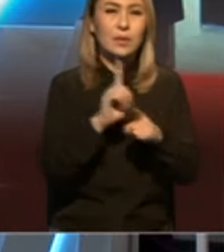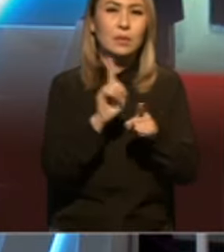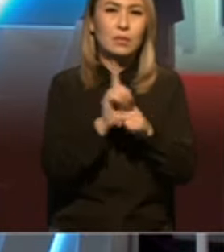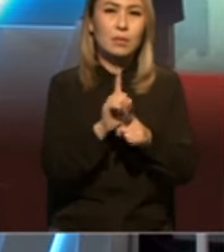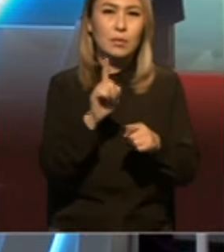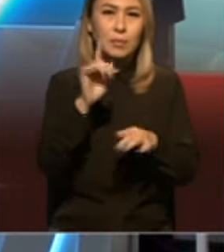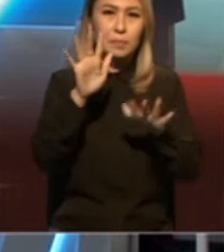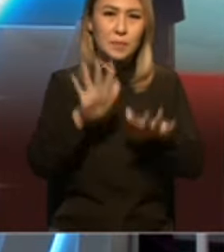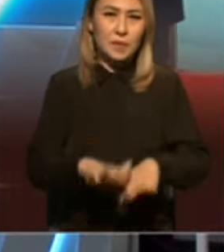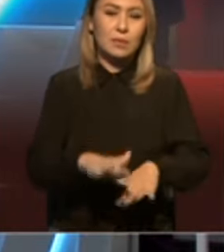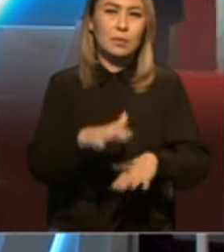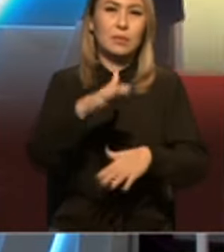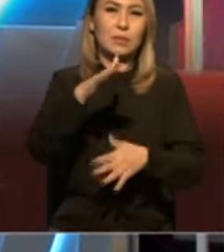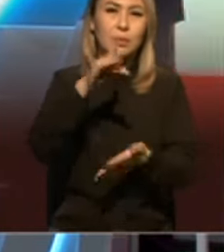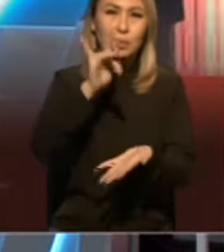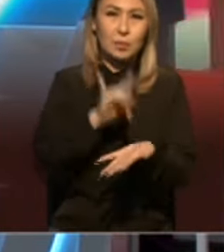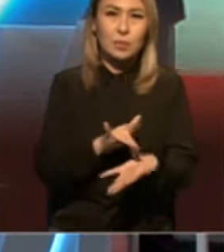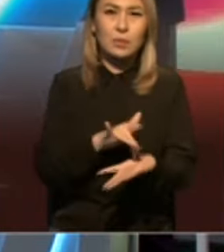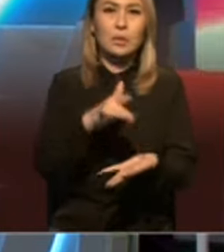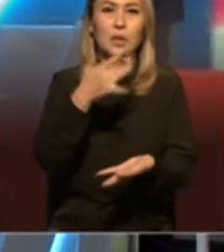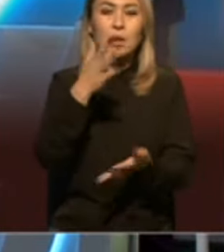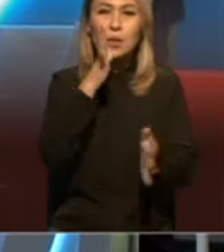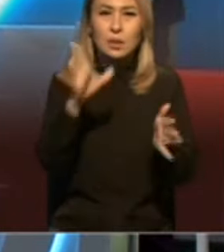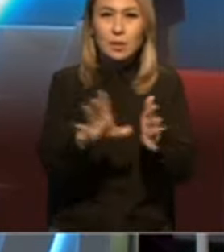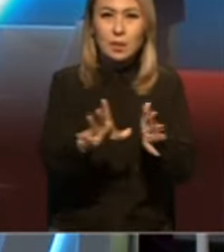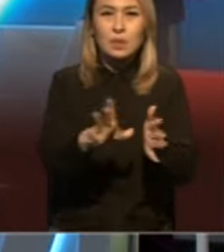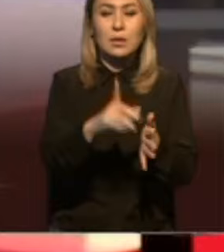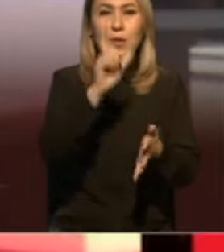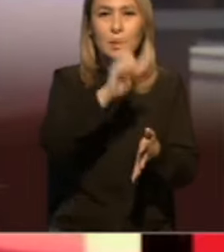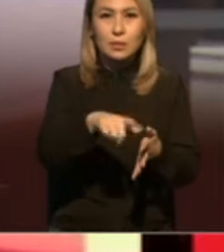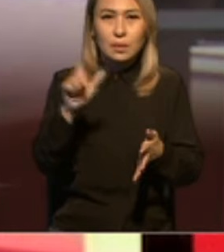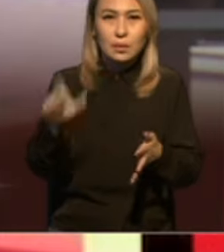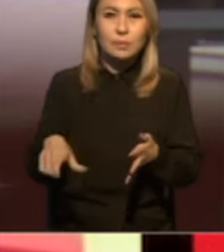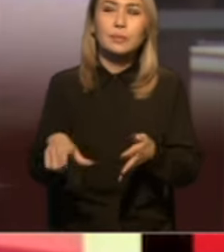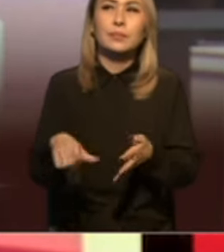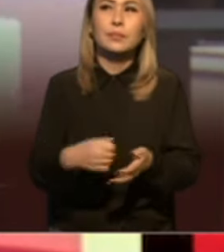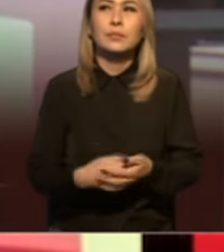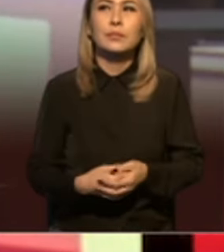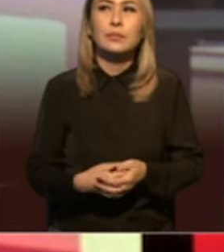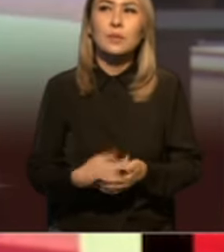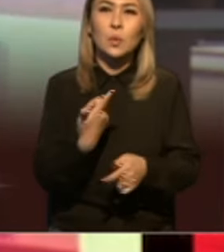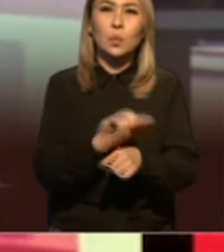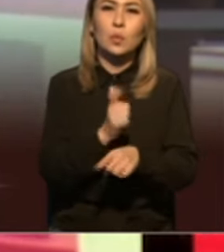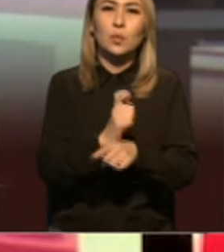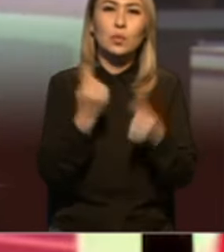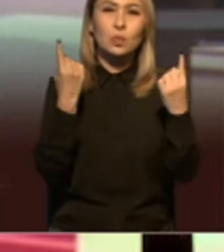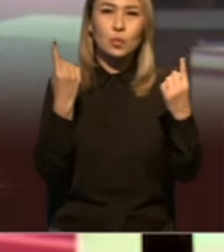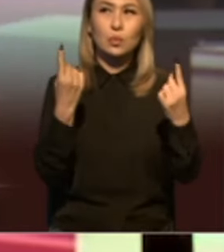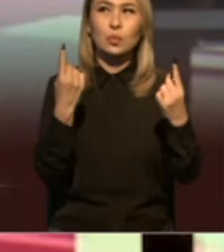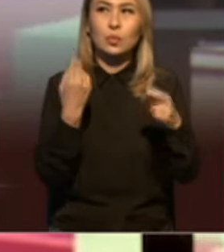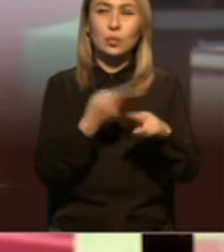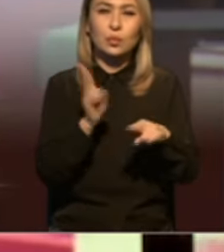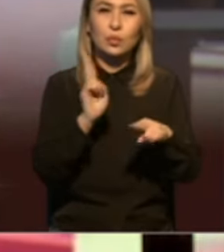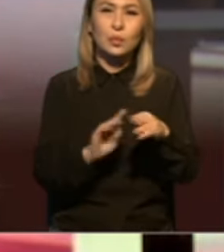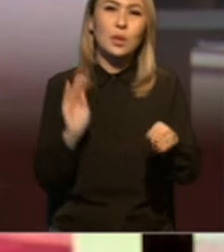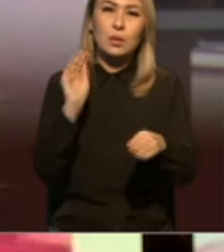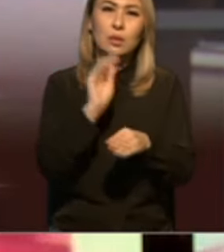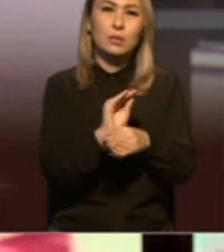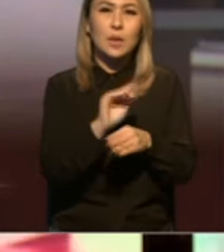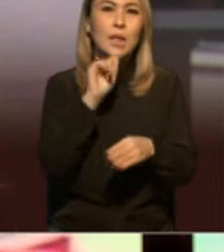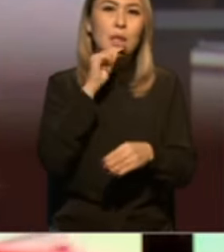орналасқанбыз. Энергетикалық ресурстар, адам ресурстары өте зор. Сонымен қатар да